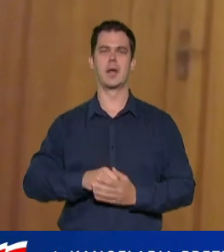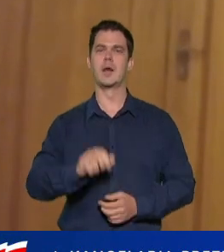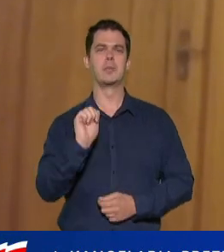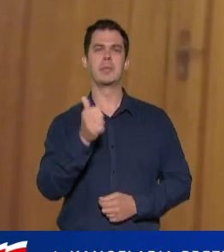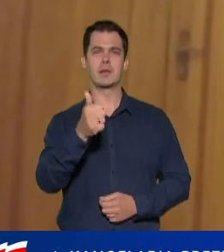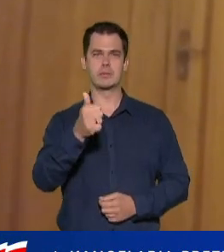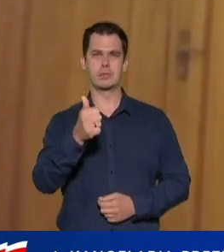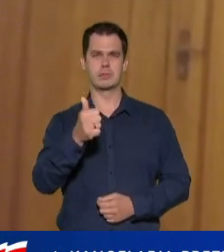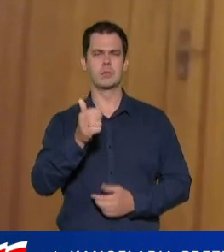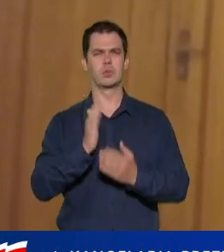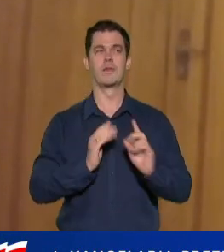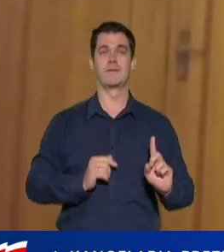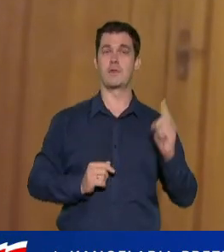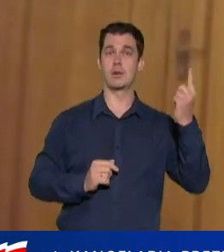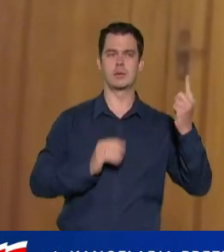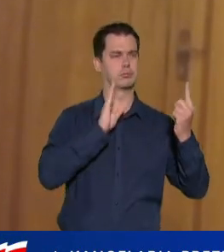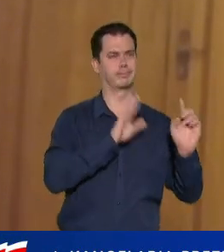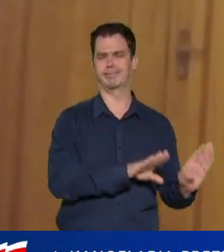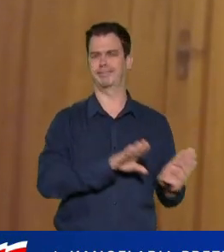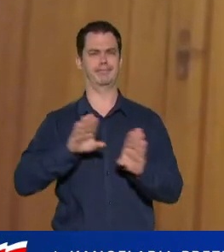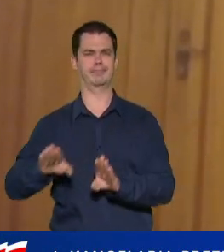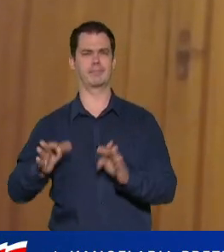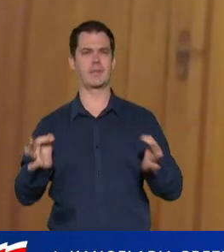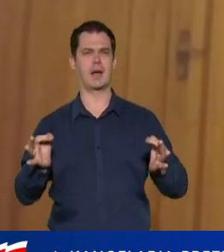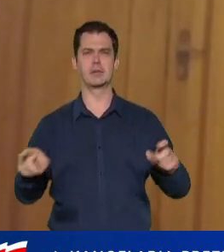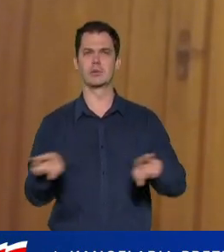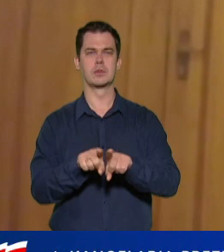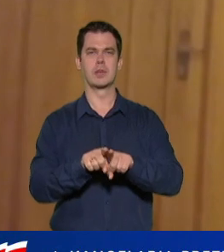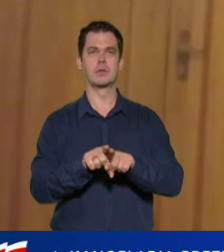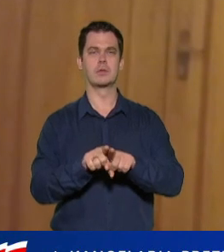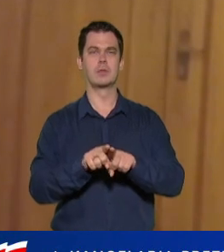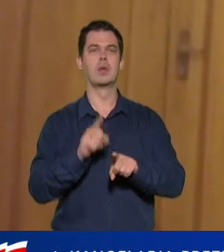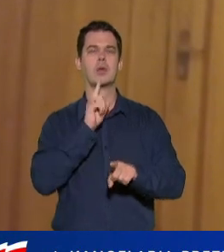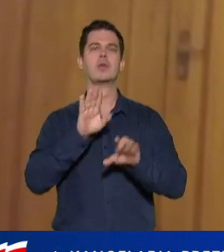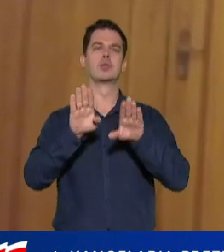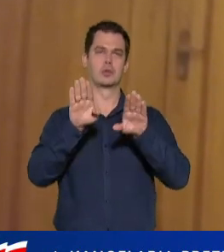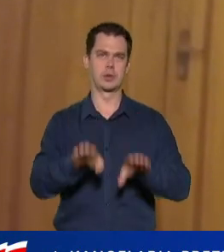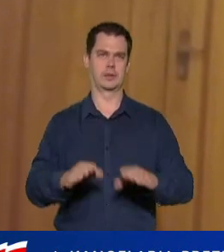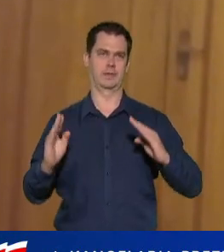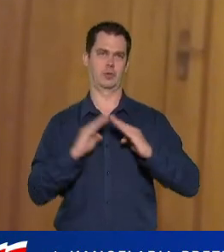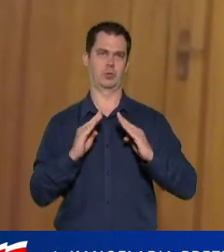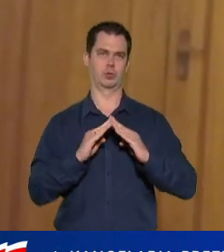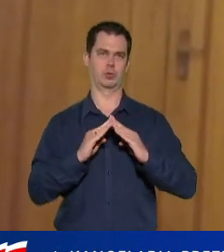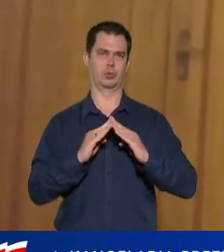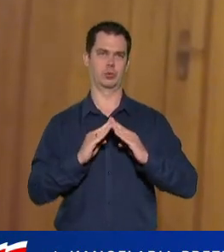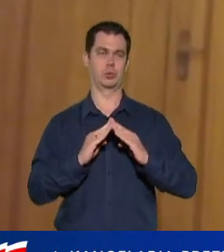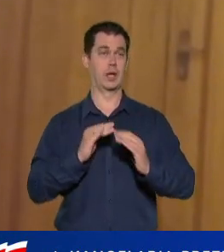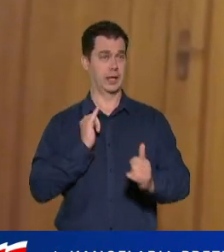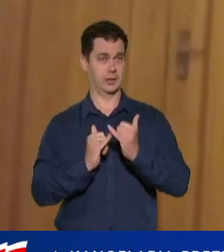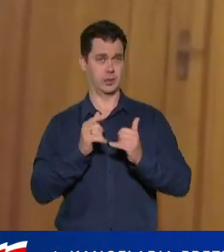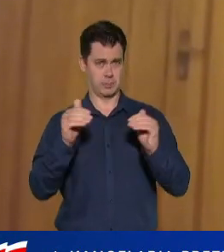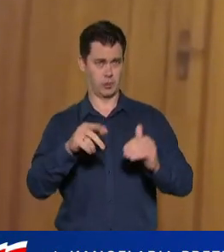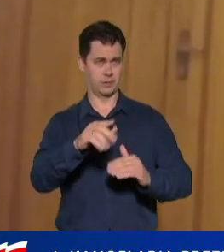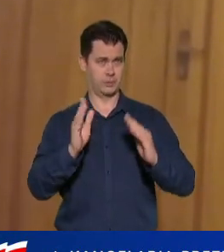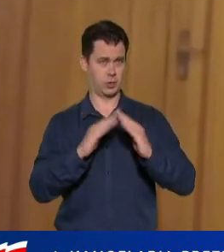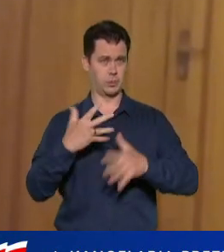to, które znamy z wiosny, musi do nas wrócić także dzisiaj. Zostań w domu. Jeżeli ktoś może pracować